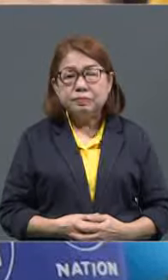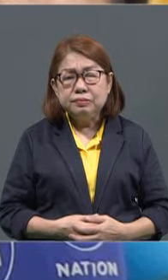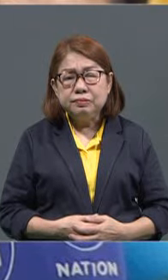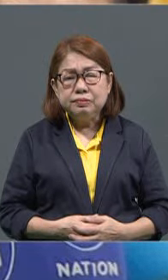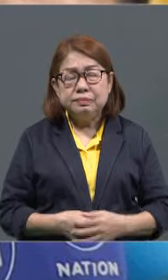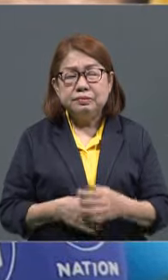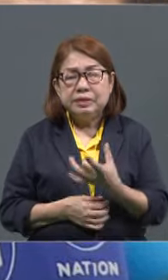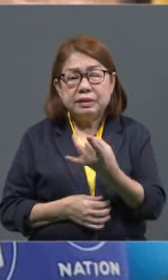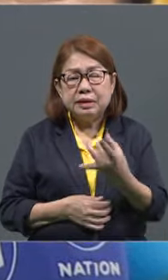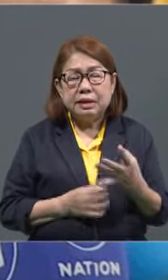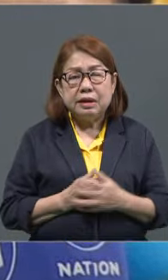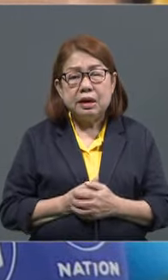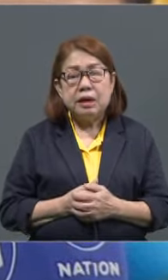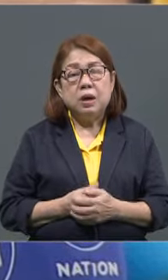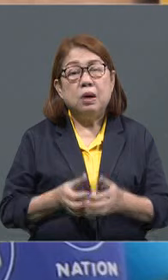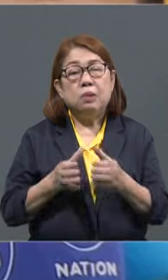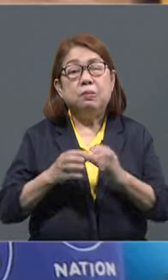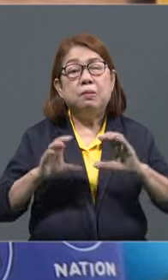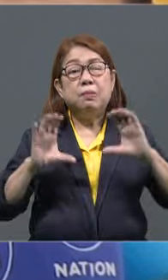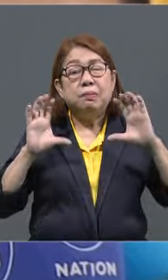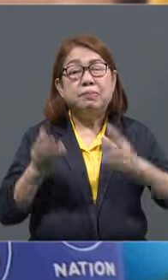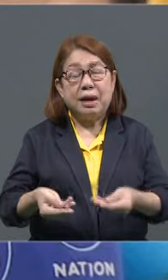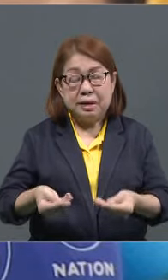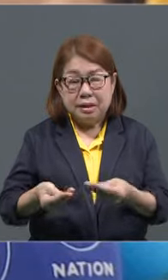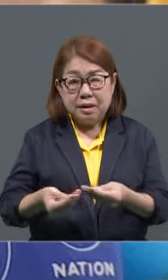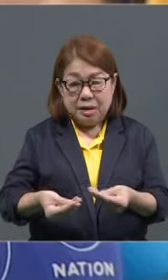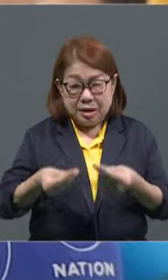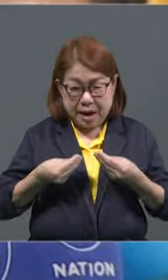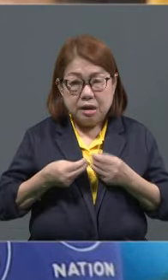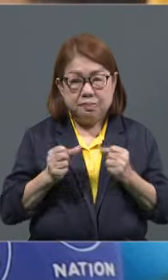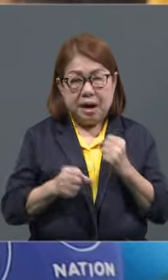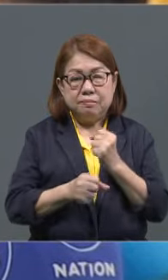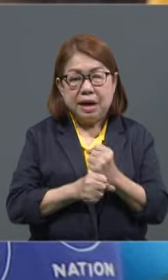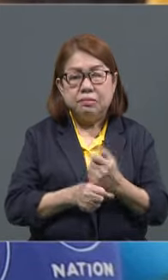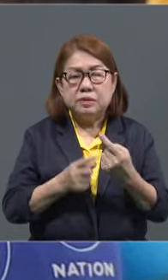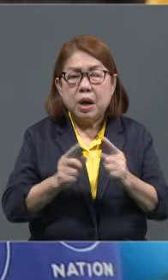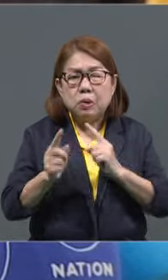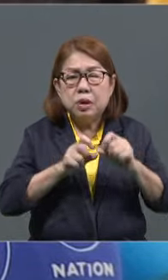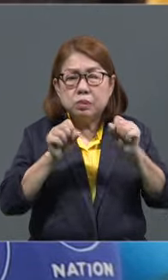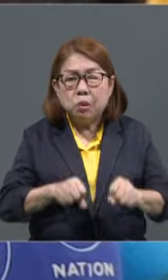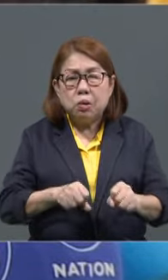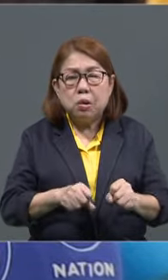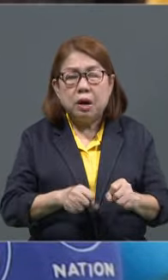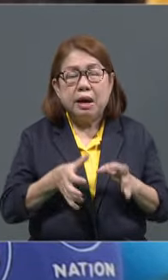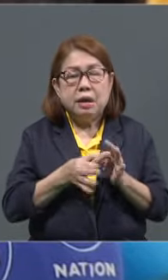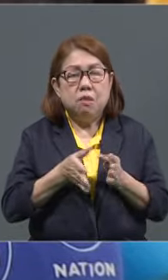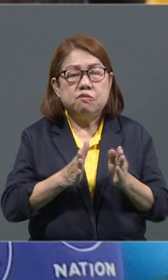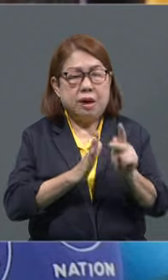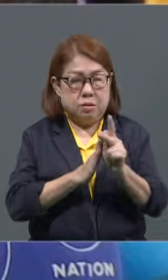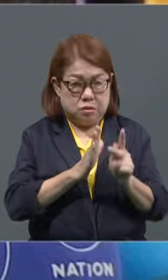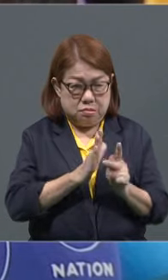อะไรที่เกิดมาทางมานะครับรัฐมนตรีผมพยายามผลักดันให้เร็วที่สุดครับส่วนเรื่อง MOU ก็เป็นเรื่องของสภานะครับเป็นเรื่องของฝ่ายนิติบัญญัติ